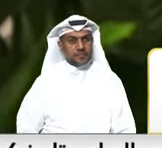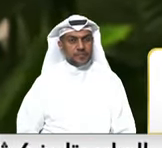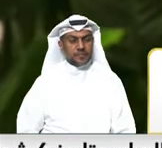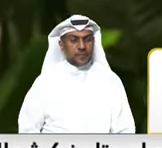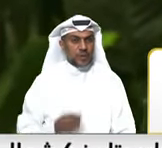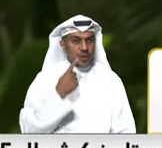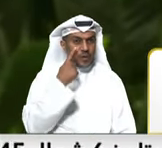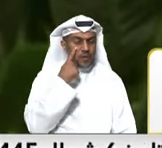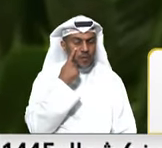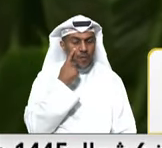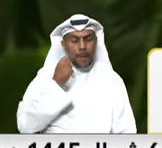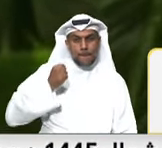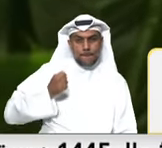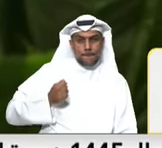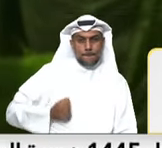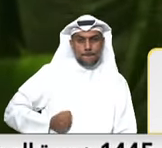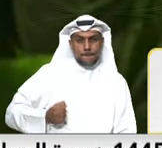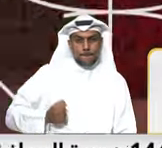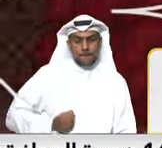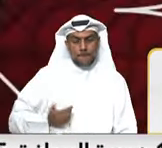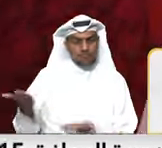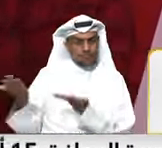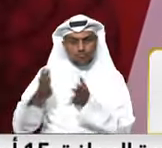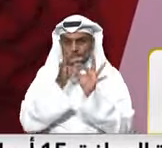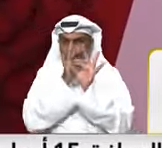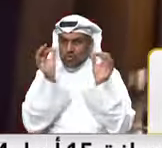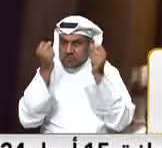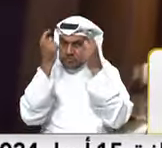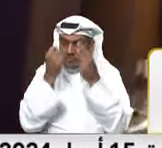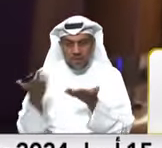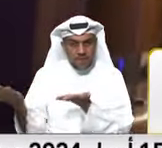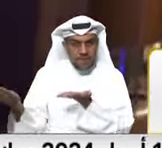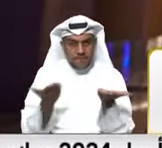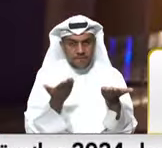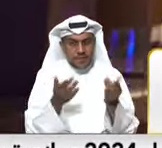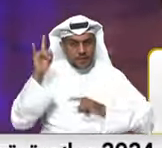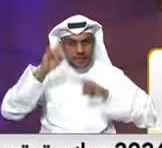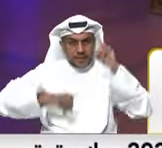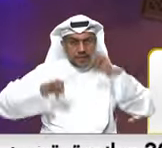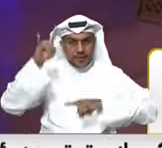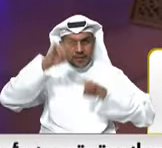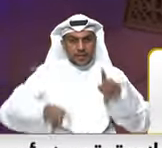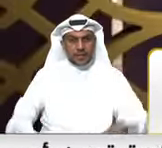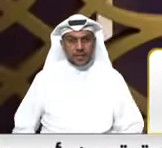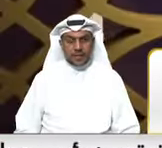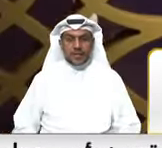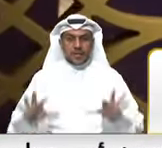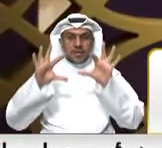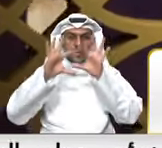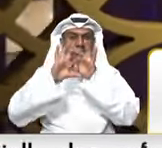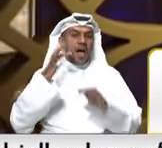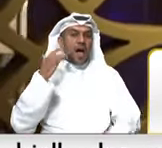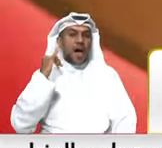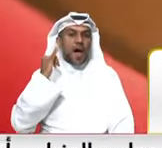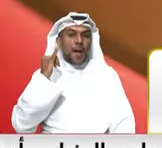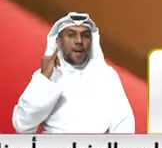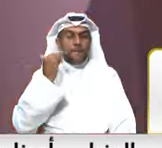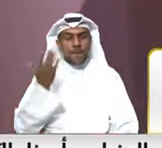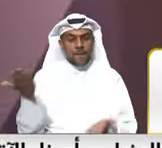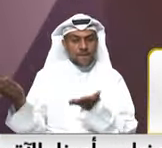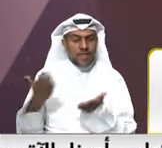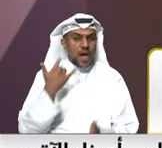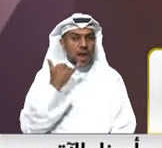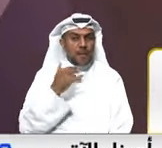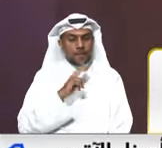أكملت مملكة البحرين الشقيقة استعداداتها لاستضافة اجتماع مجلس جامعة الدول العربية على